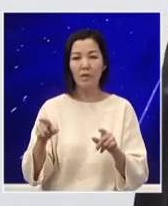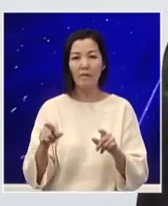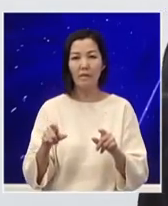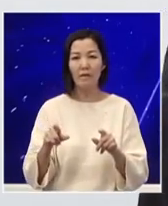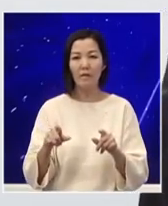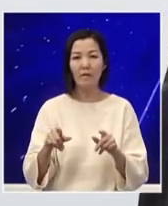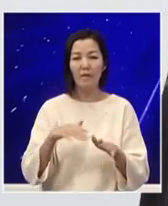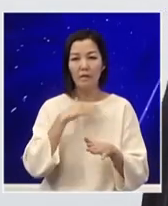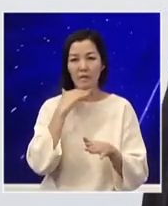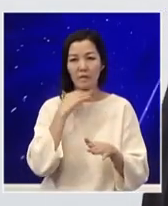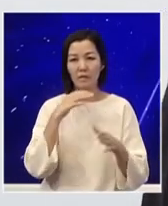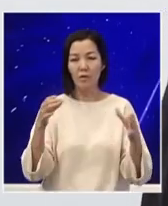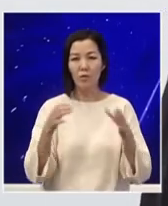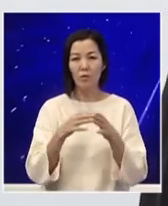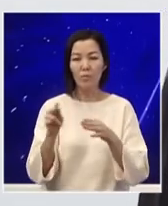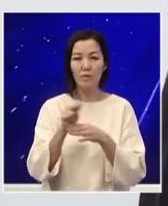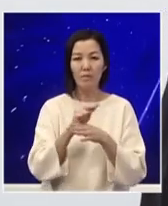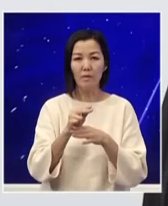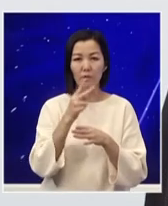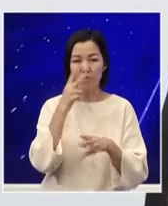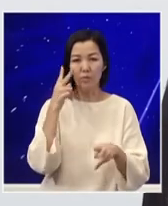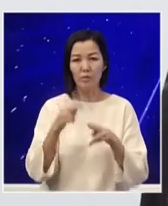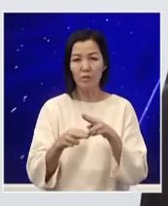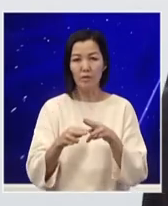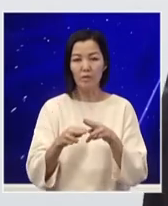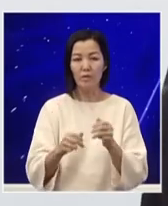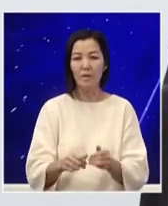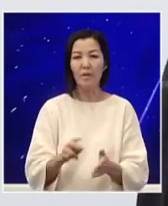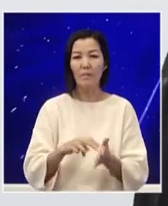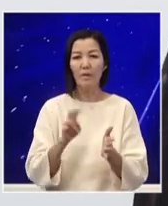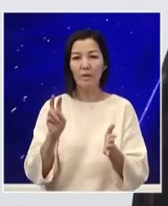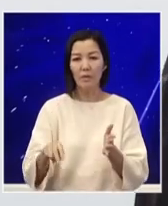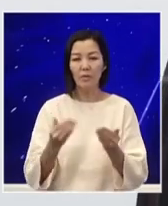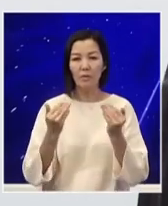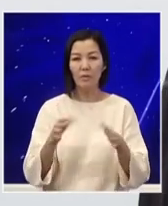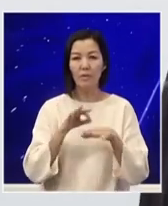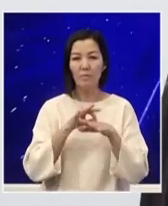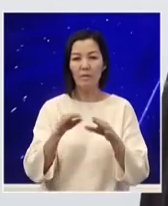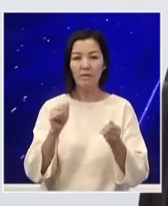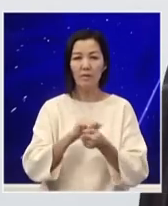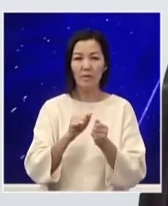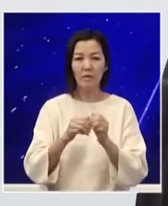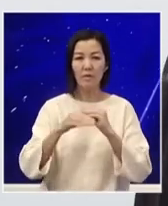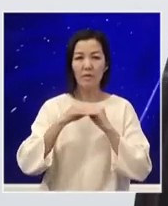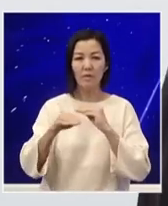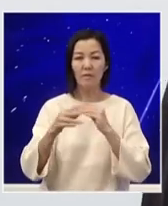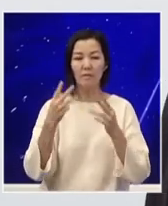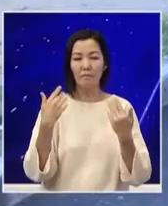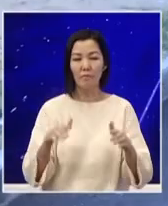этого достаточно. Группа по демонтажу уже закончила работу и покинула объект. Осталось только проложить асфальт, газон и закончить